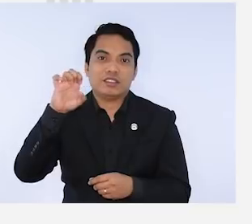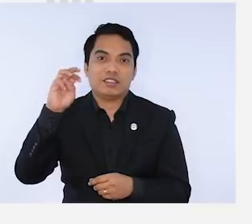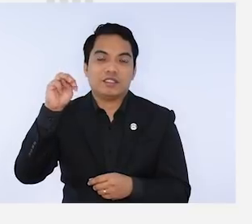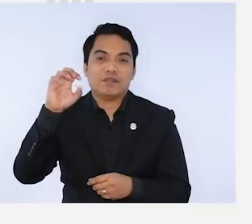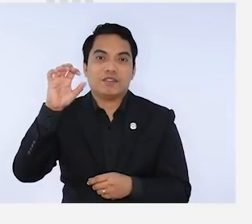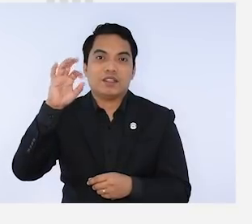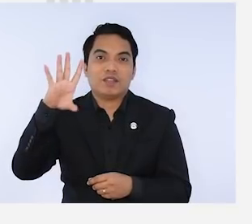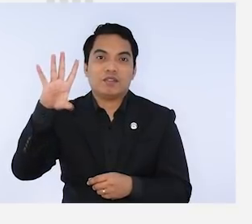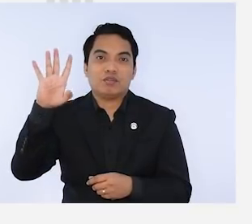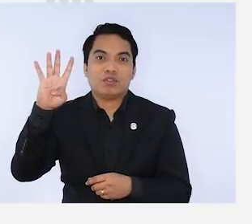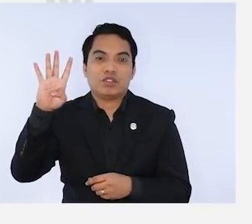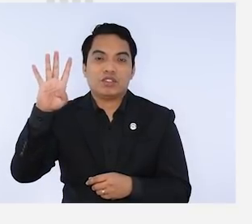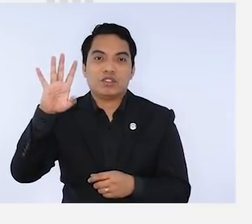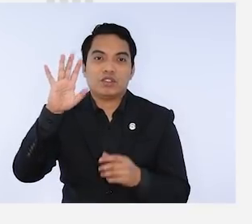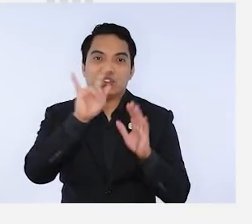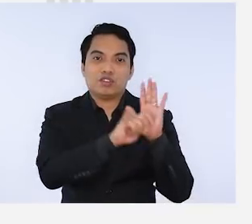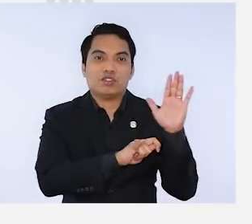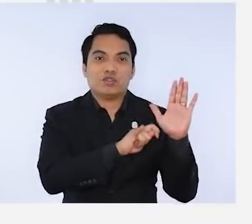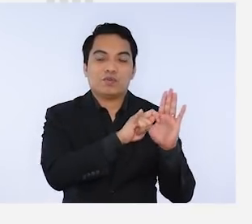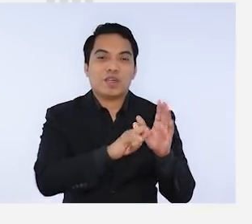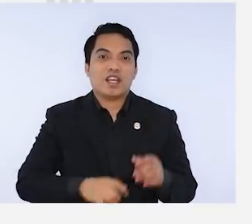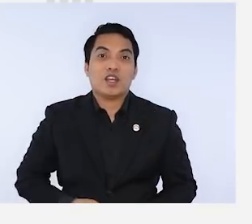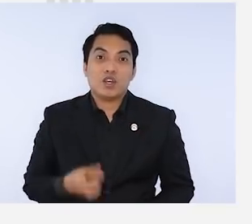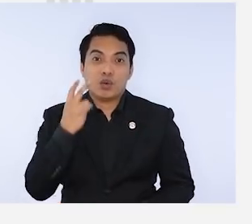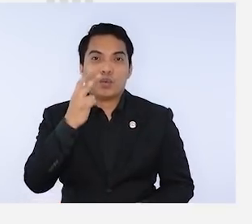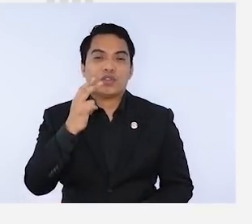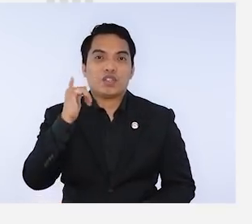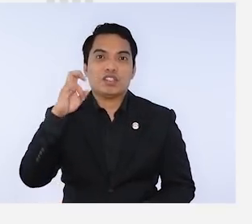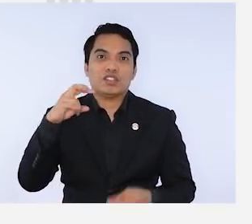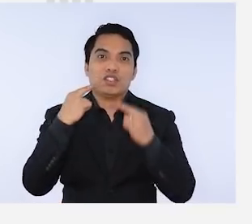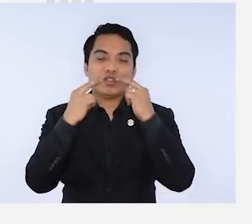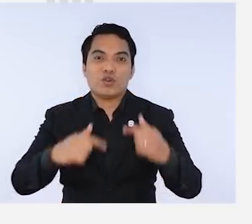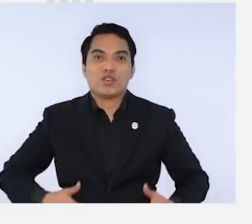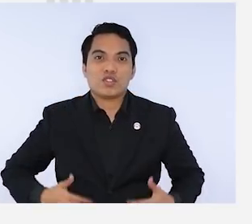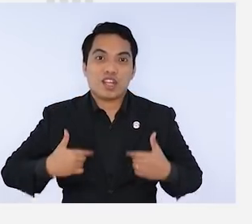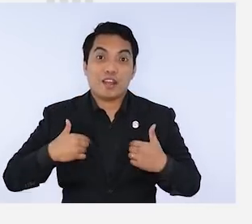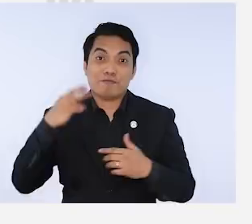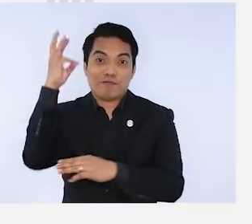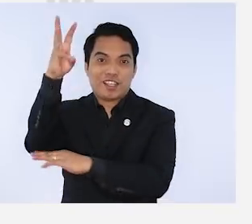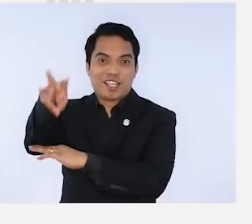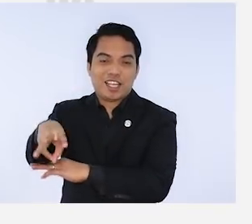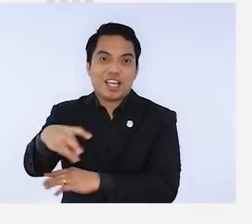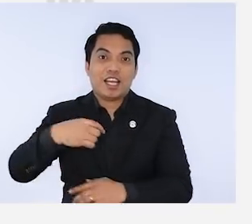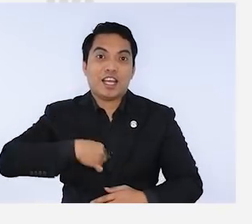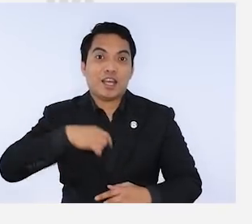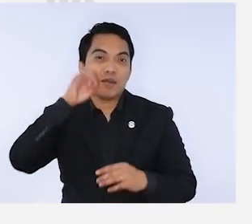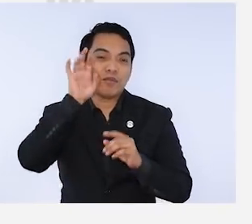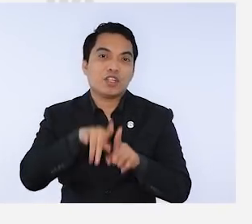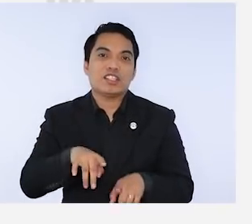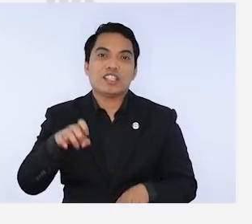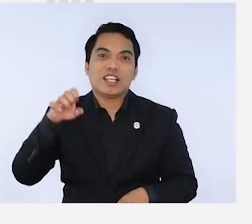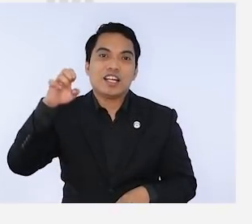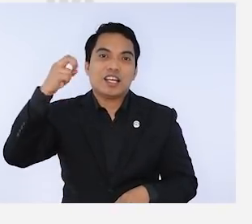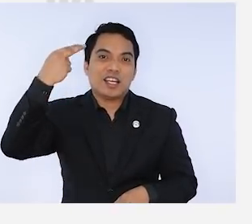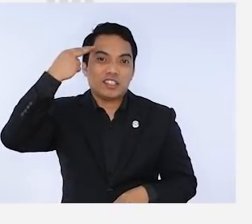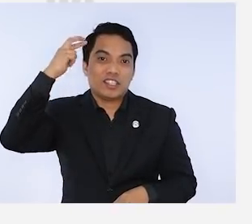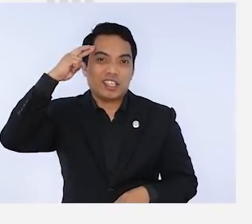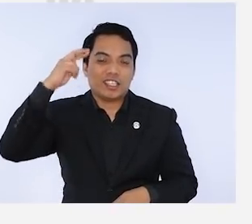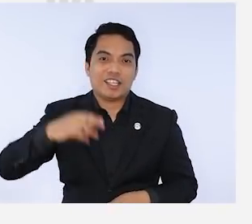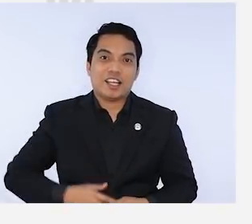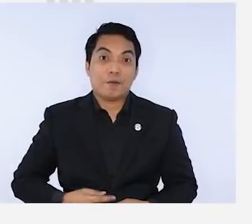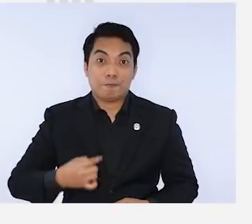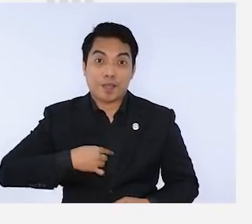954 YouTube channel. Stay tuned for INC News Live tonight at 6. I am Brother Haji Rieta.